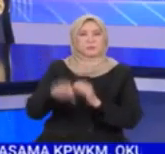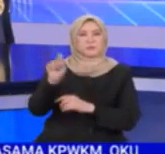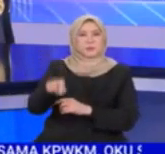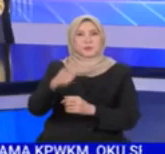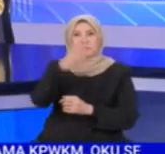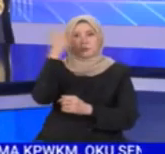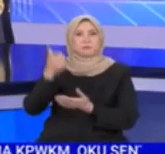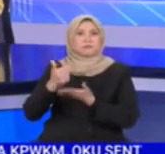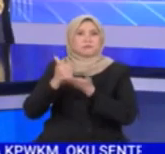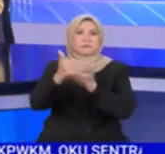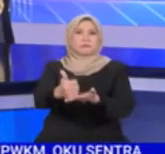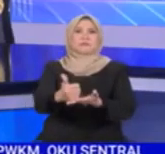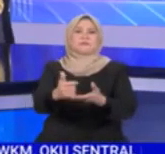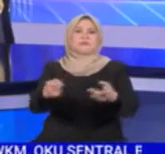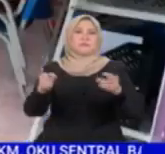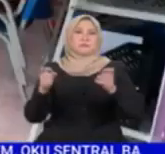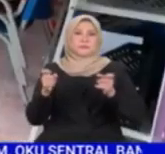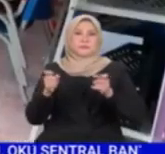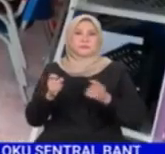segera disalurkan.